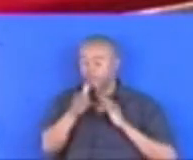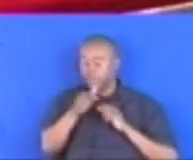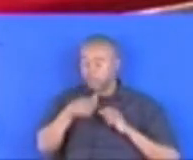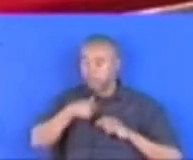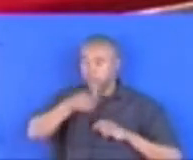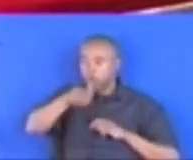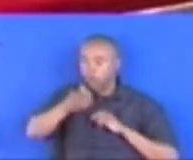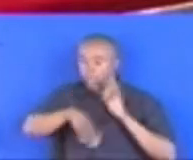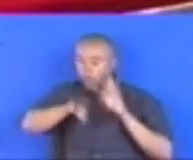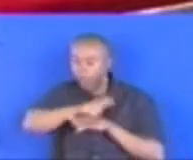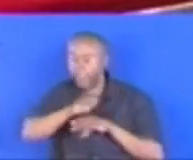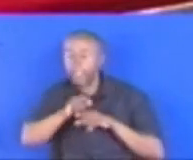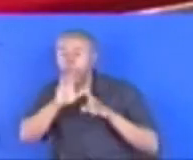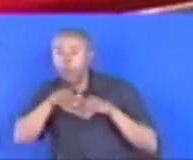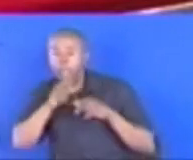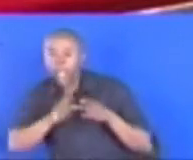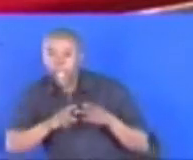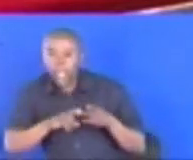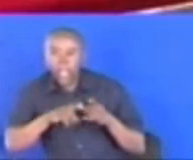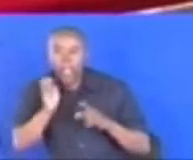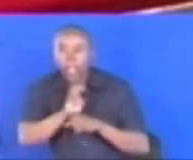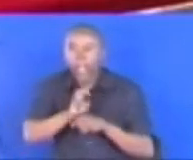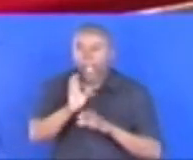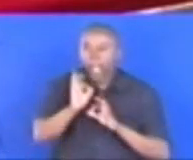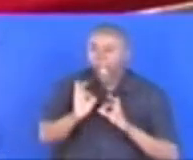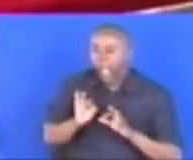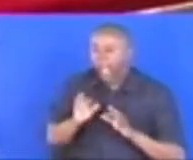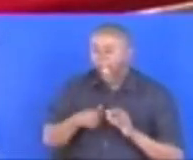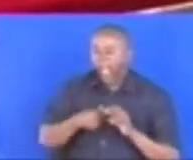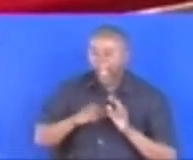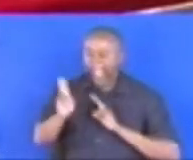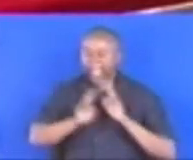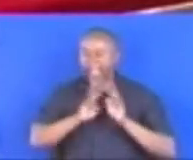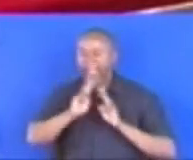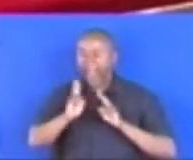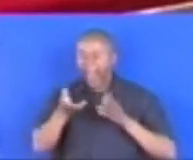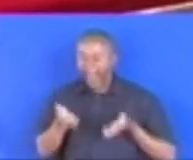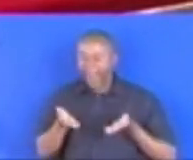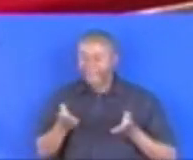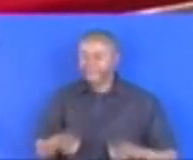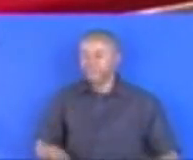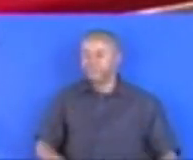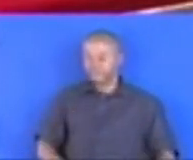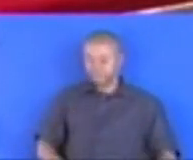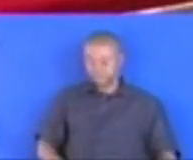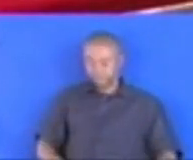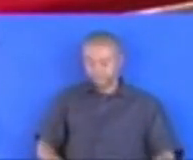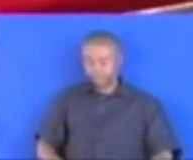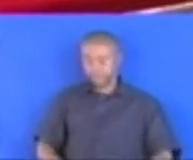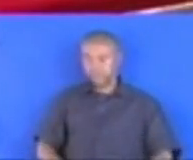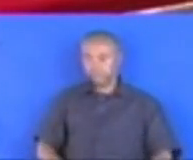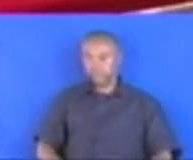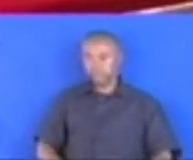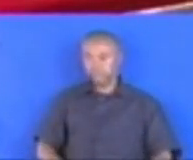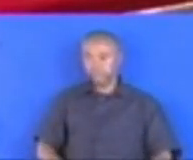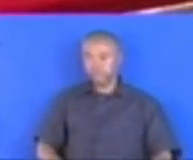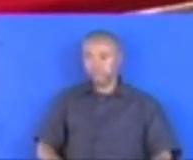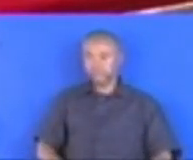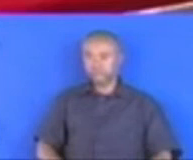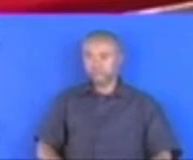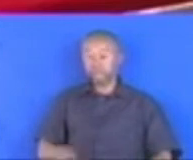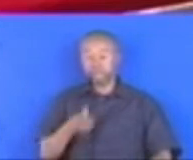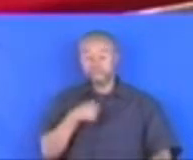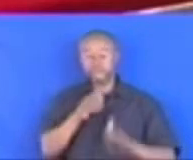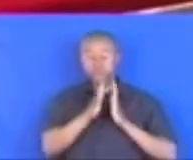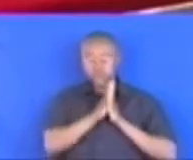kuwapongeza wenye viti wa bunge kwa kusimamia vyema mijadala ya bunge. Mheshimiwa Naibu Spika, ninapenda